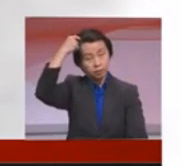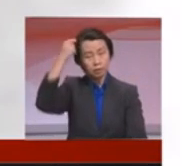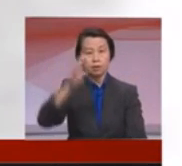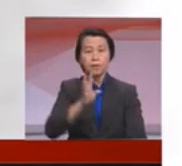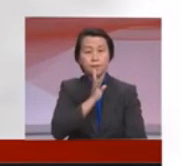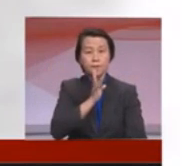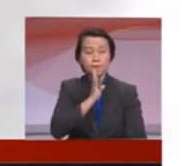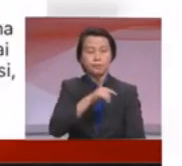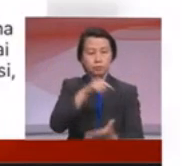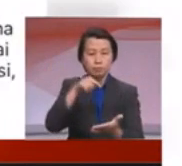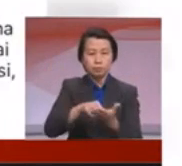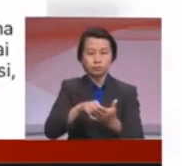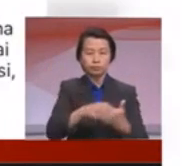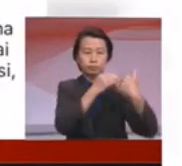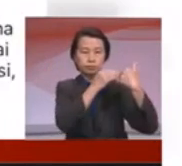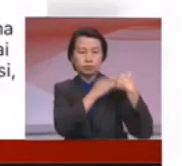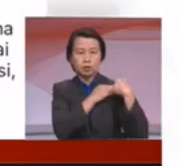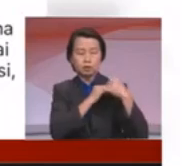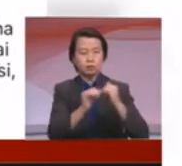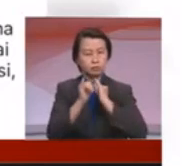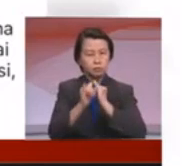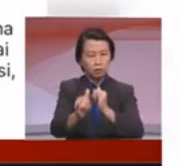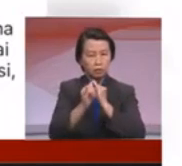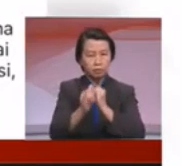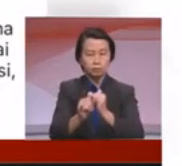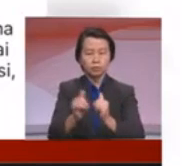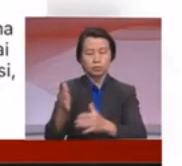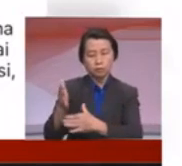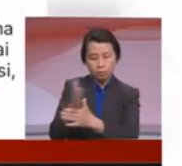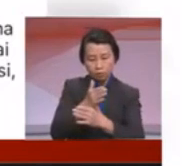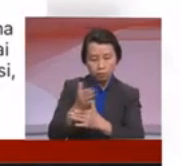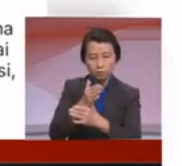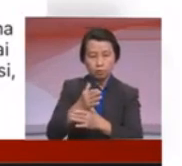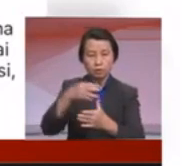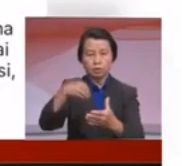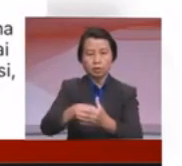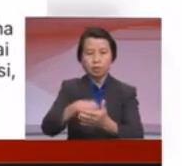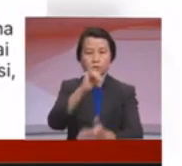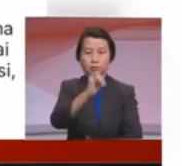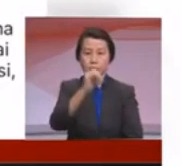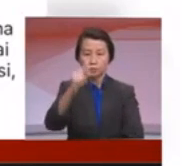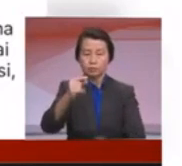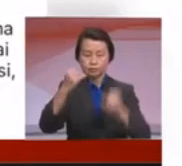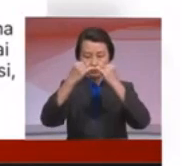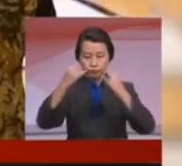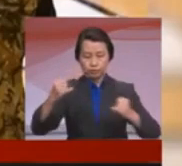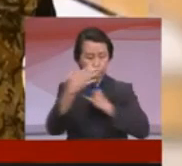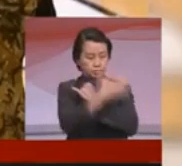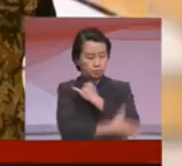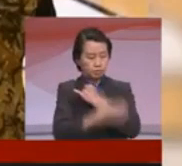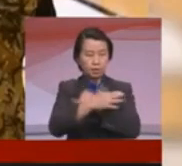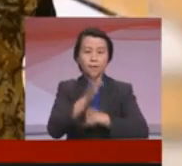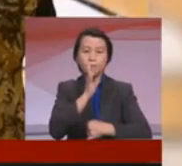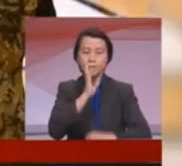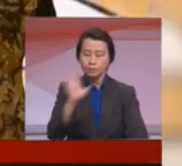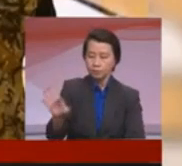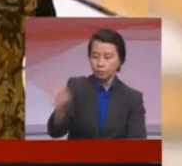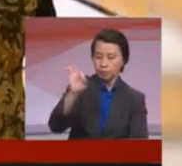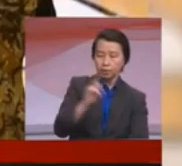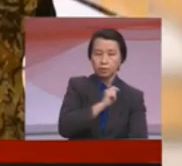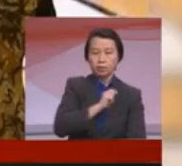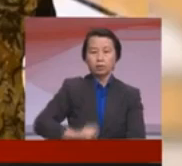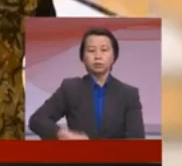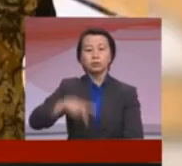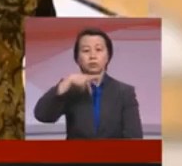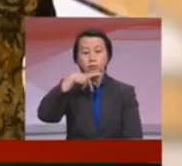Tegasnya, ia merupakan tanggungjawab bersama. Perkongsian di laman Instagram Istana Negara menyebut pelantikan Tengku